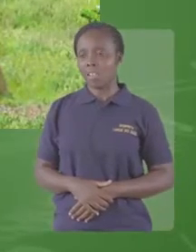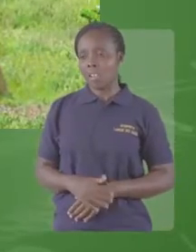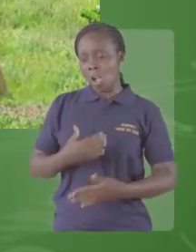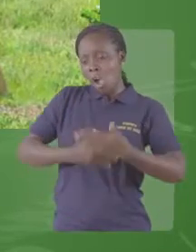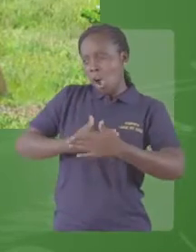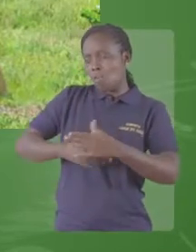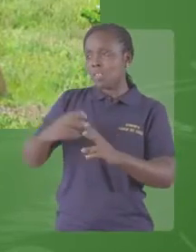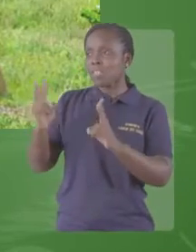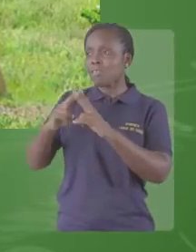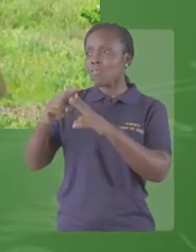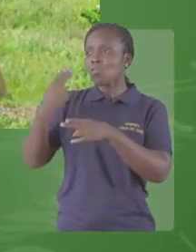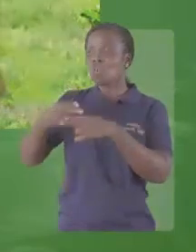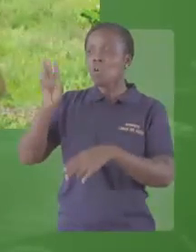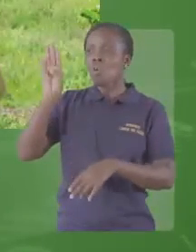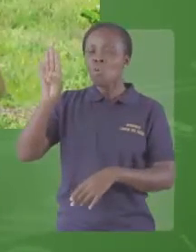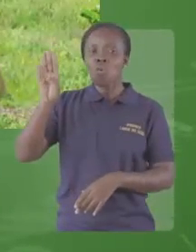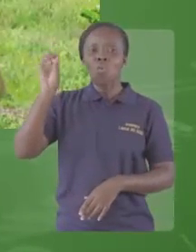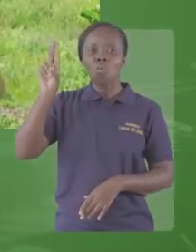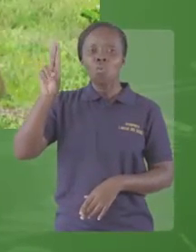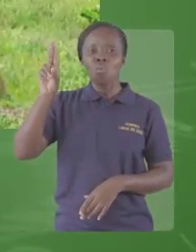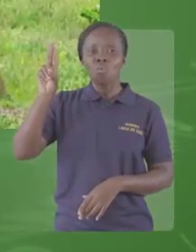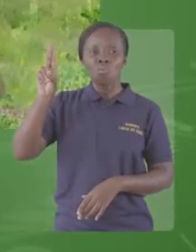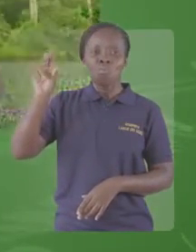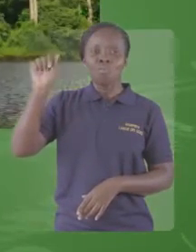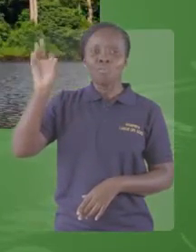de la ville de Boisflé.